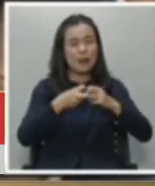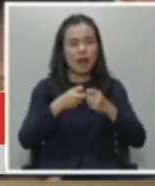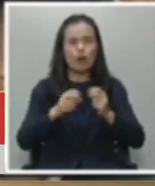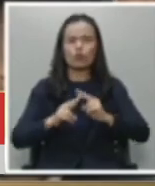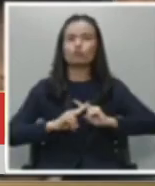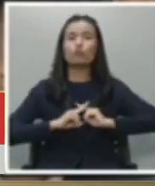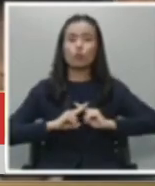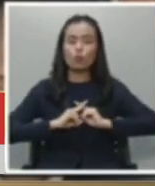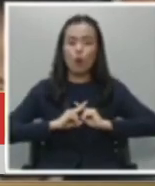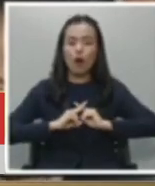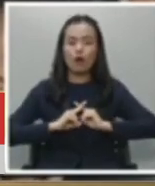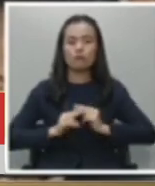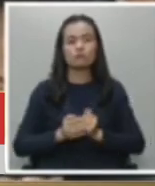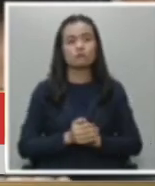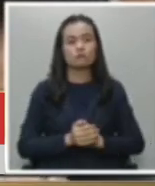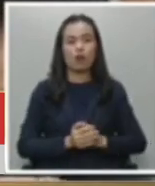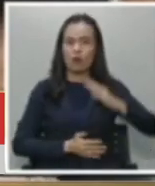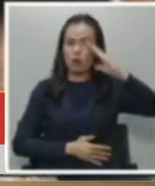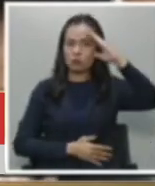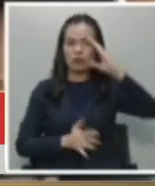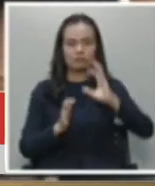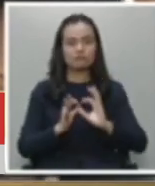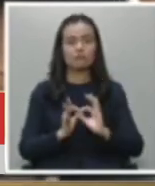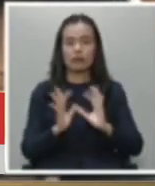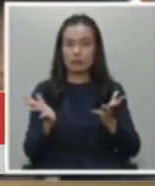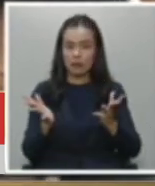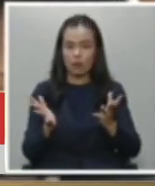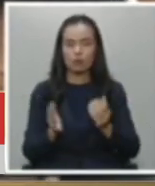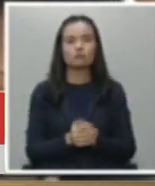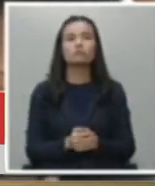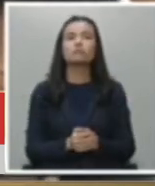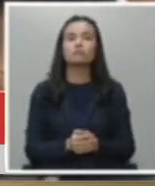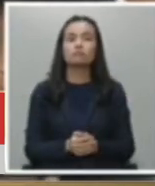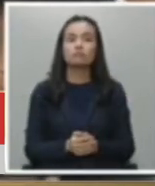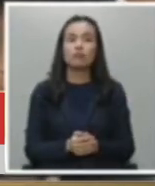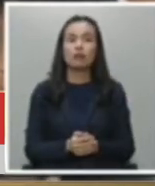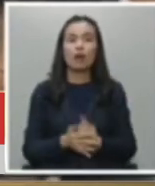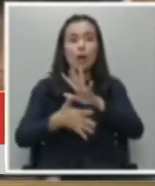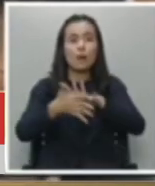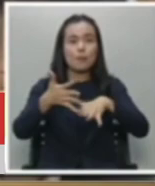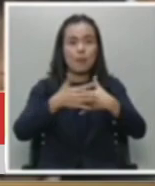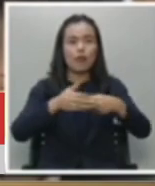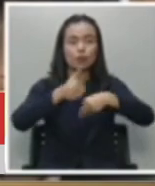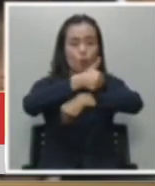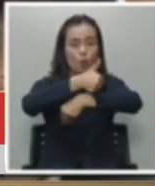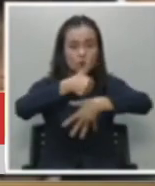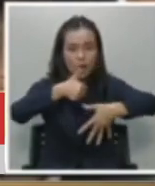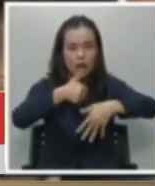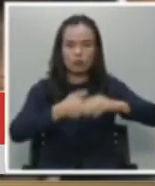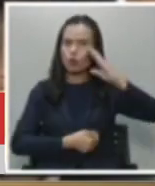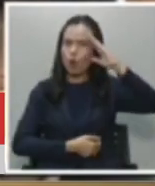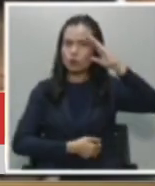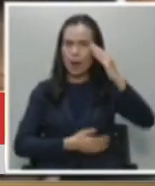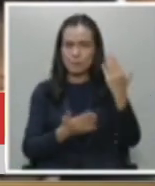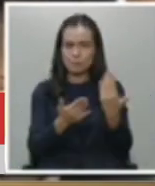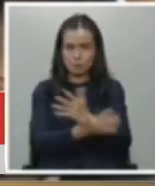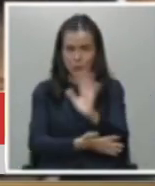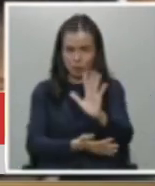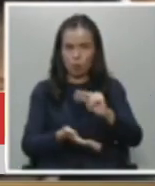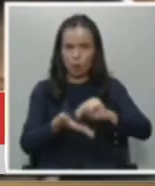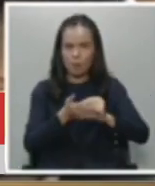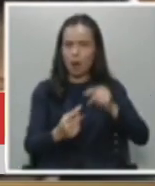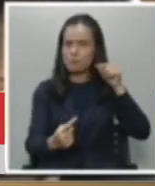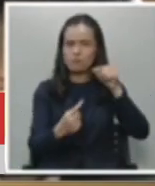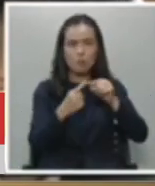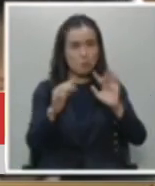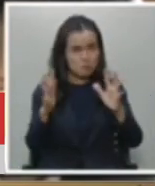ตัวไม่เกี่ยวข้องกับกองทัพไม่จำเป็นต้องมีการปรับปรุงโครงสร้างกองทัพแต่อย่างใดเพราะว่าท่านไม่ได้มีความเหมาะสม